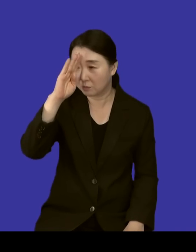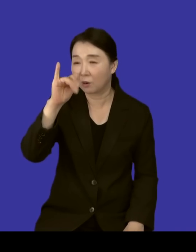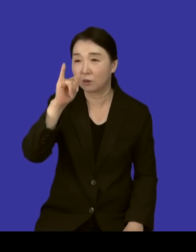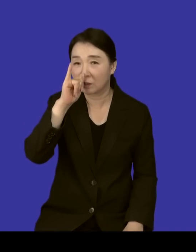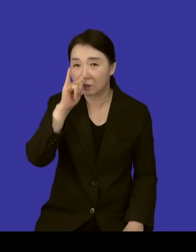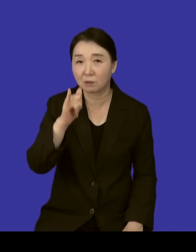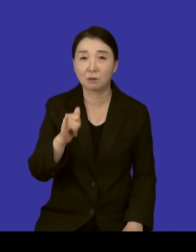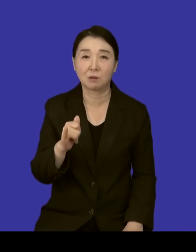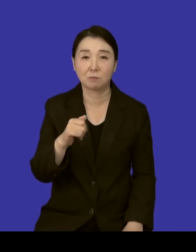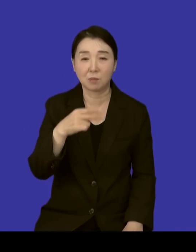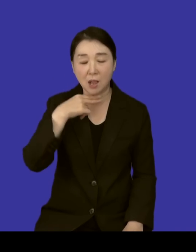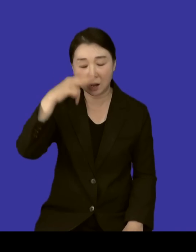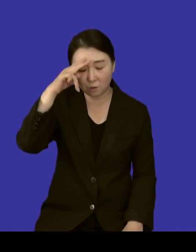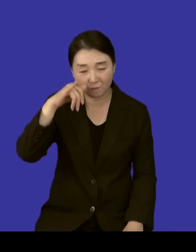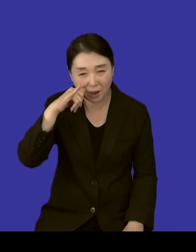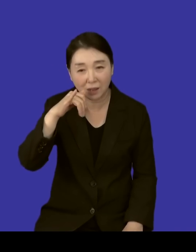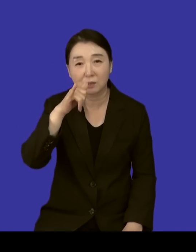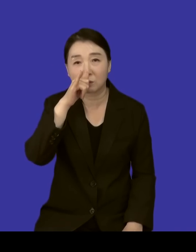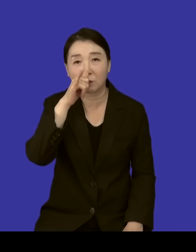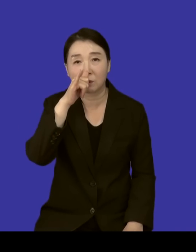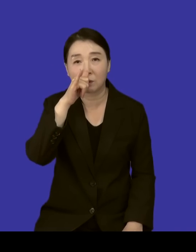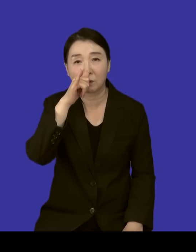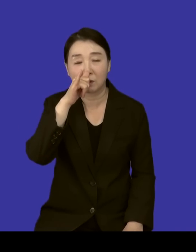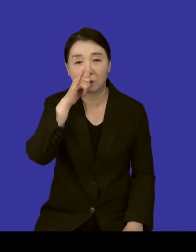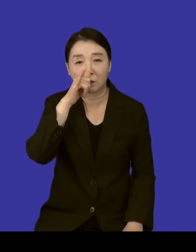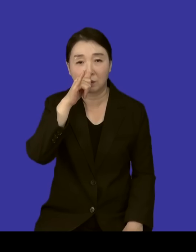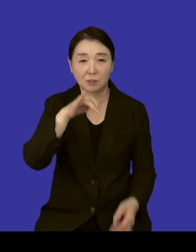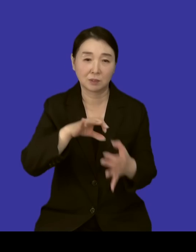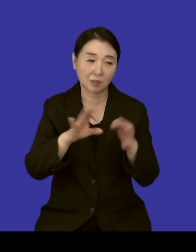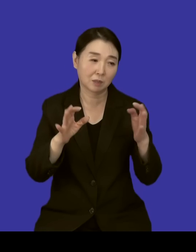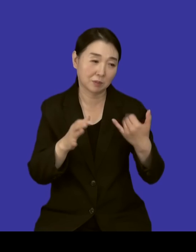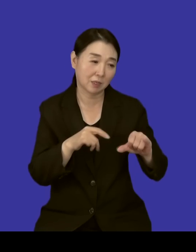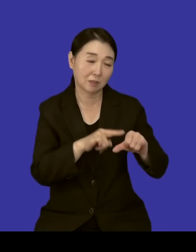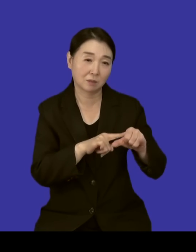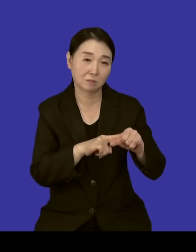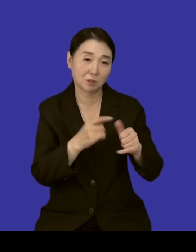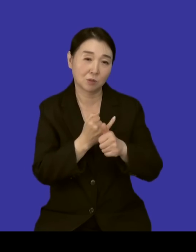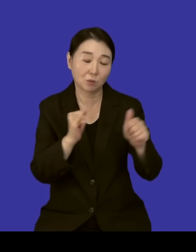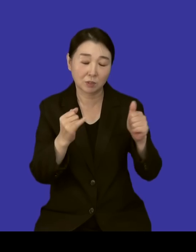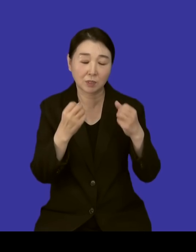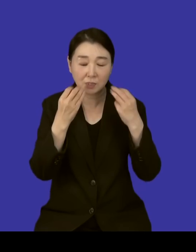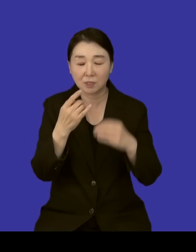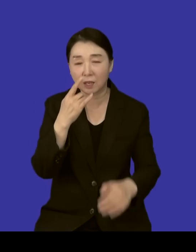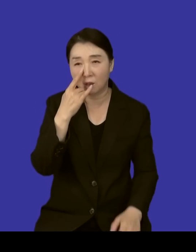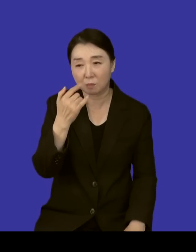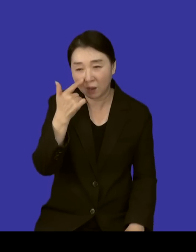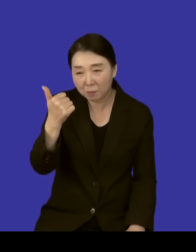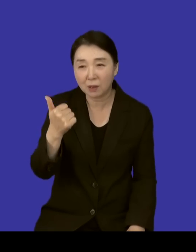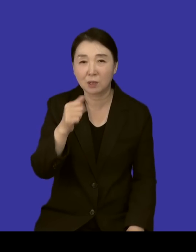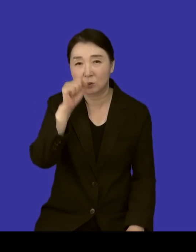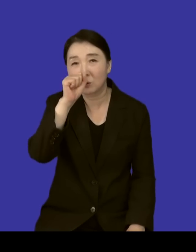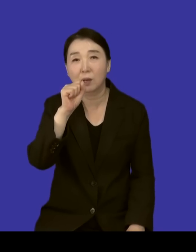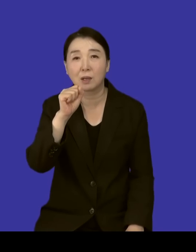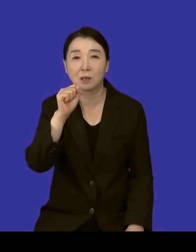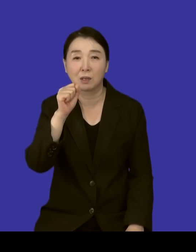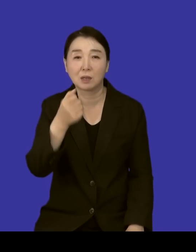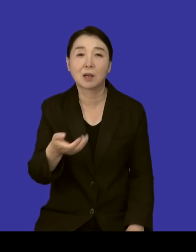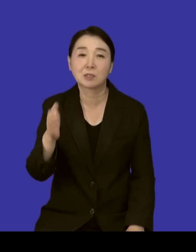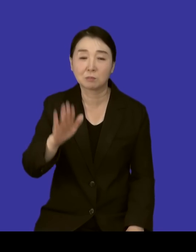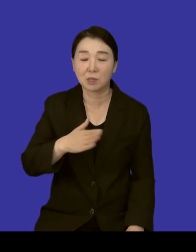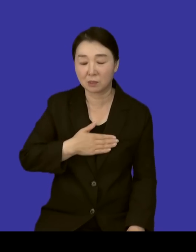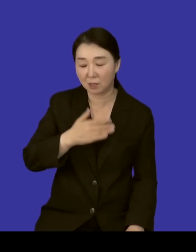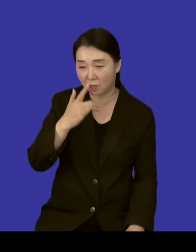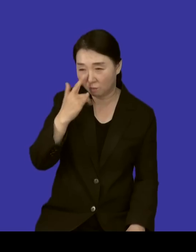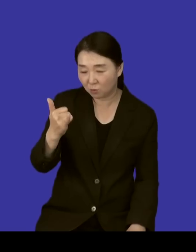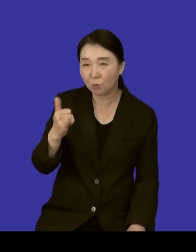뭐 아무리 알코올 중독이라도 아이들은 이혼해서 새엄마 새아버지가 아무리 좋아도 내